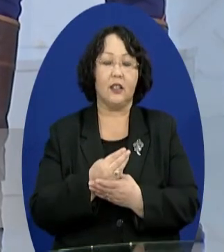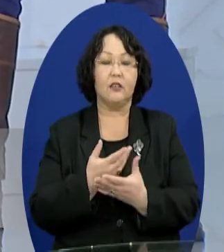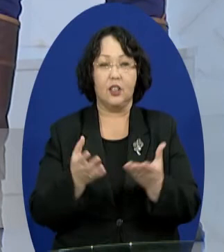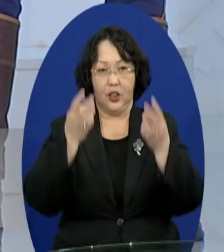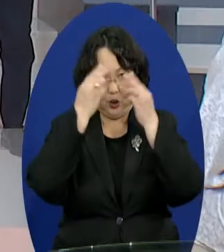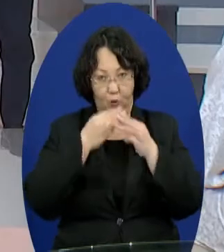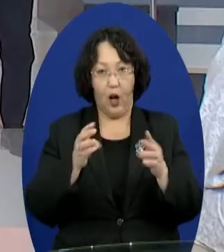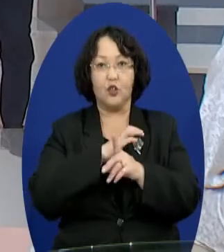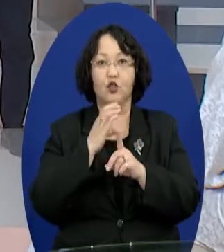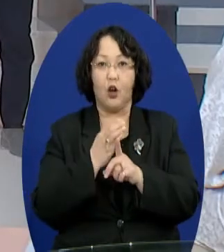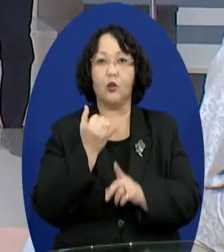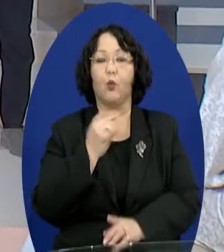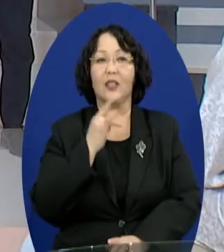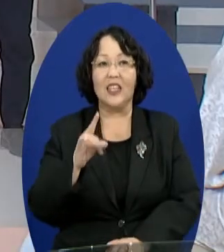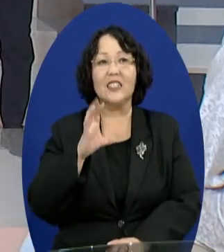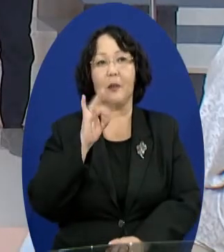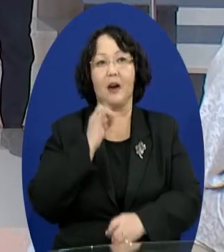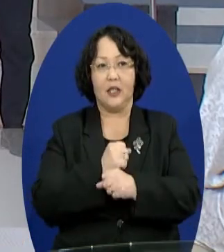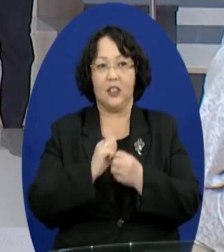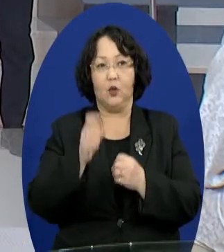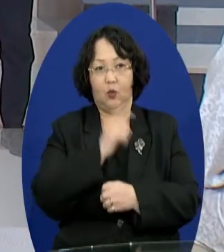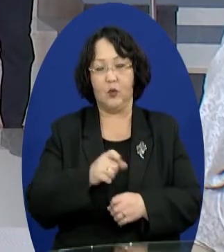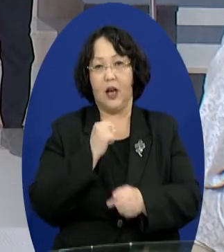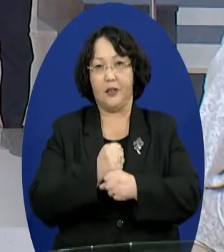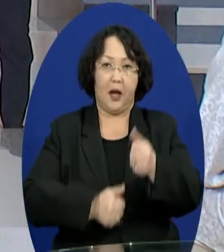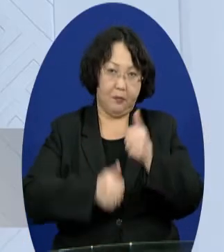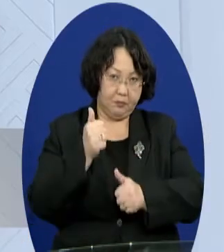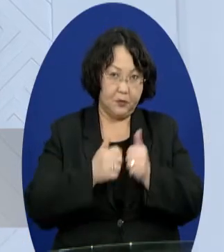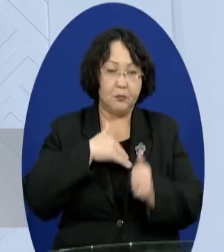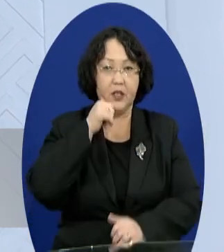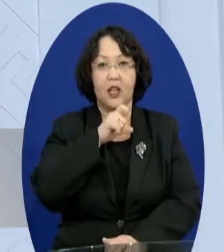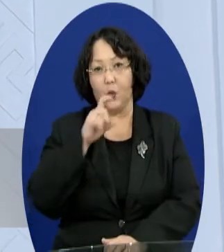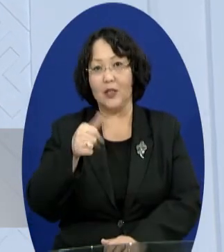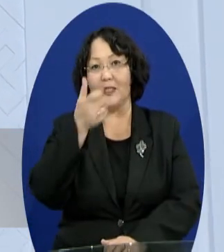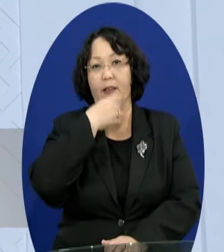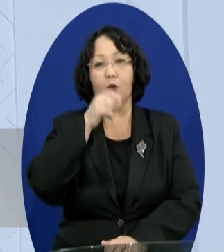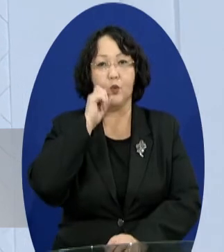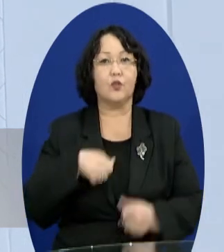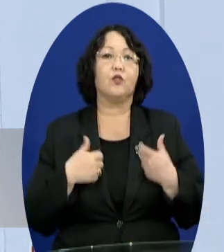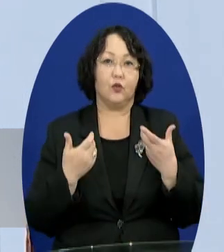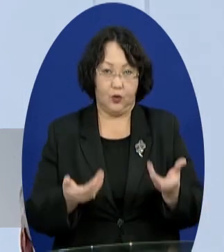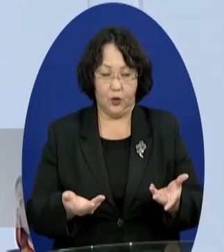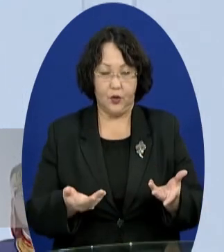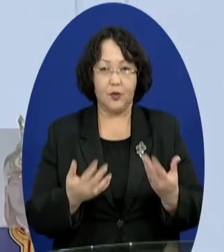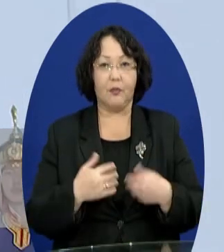шинжил ухаан соёл урлагийн салбарын зөвтгөлтнүүдэд ажлын амжилт, эрүүл анх, сайн сайхныг хүслээ.